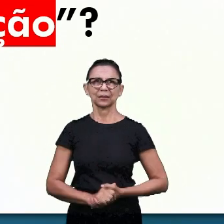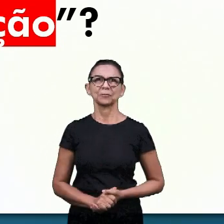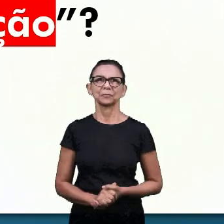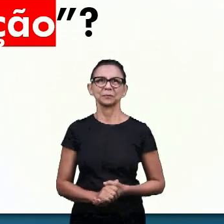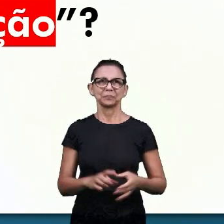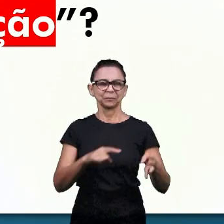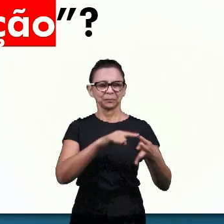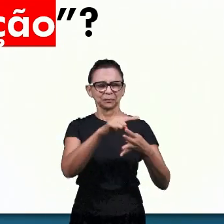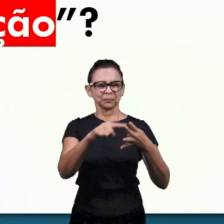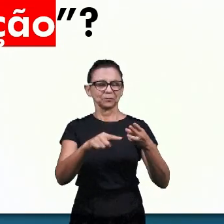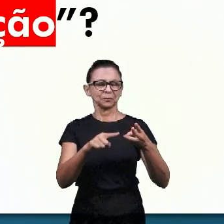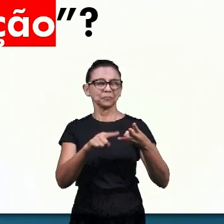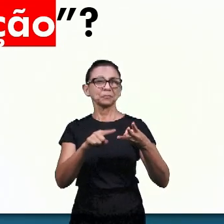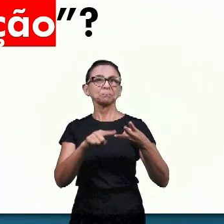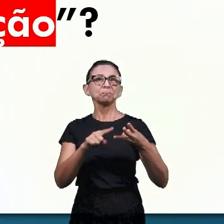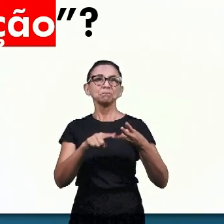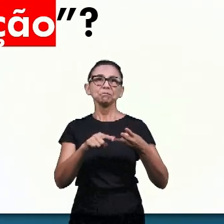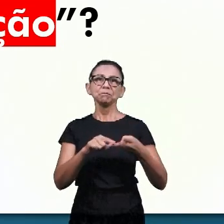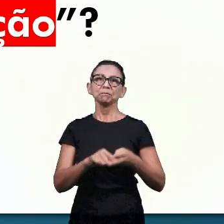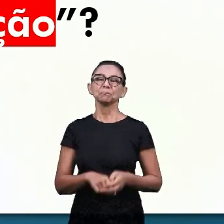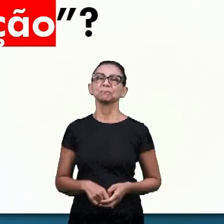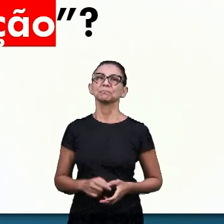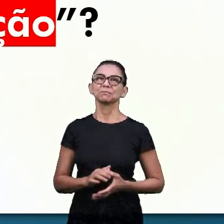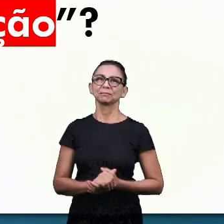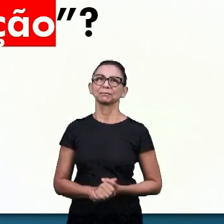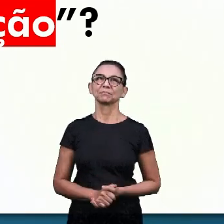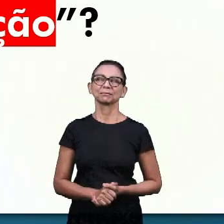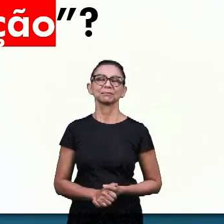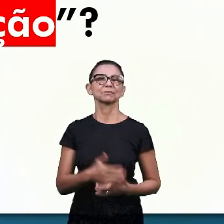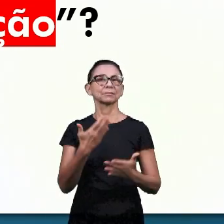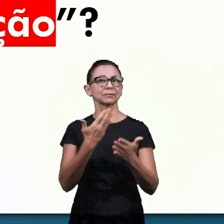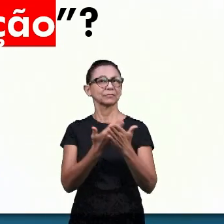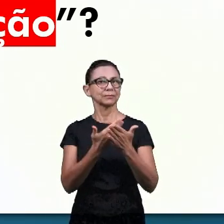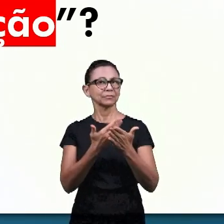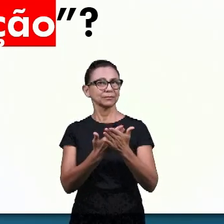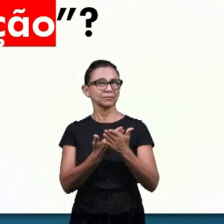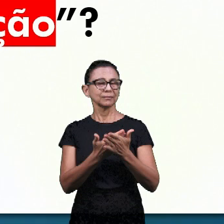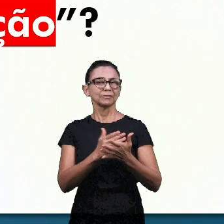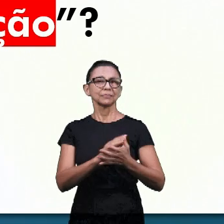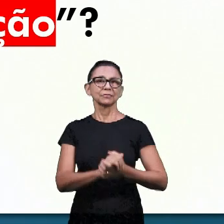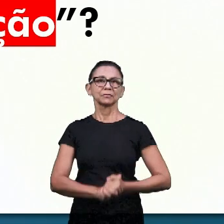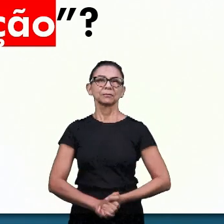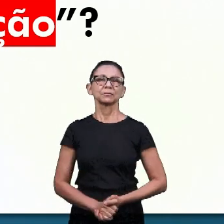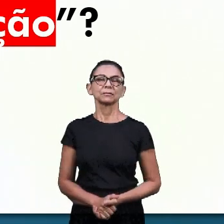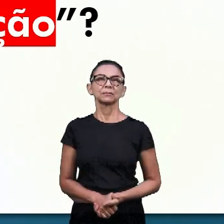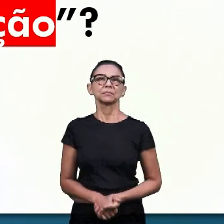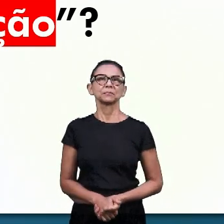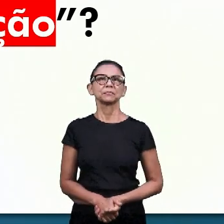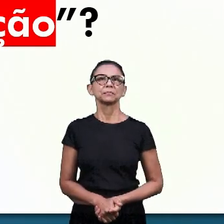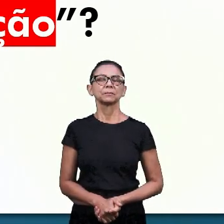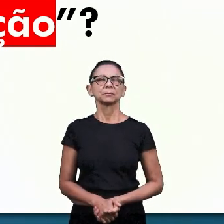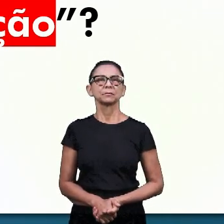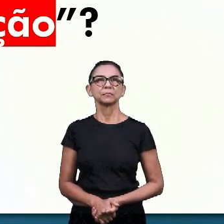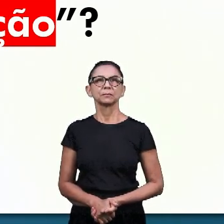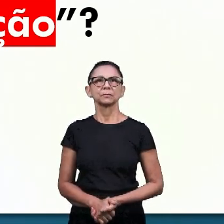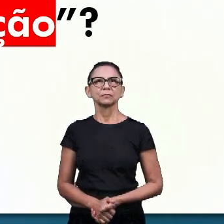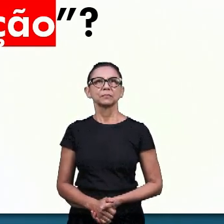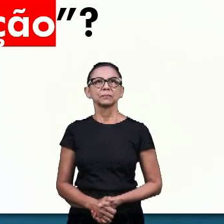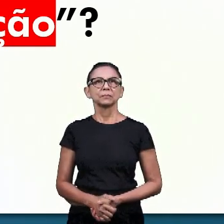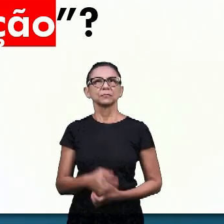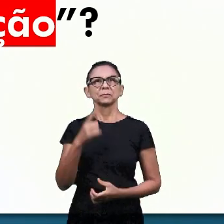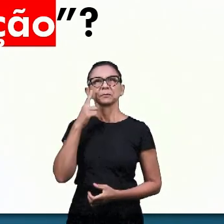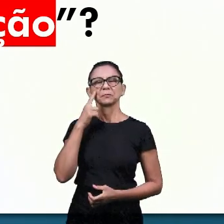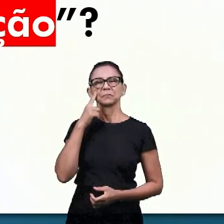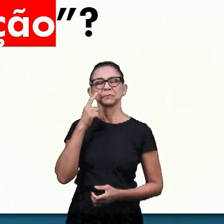l'étude de la doctrine de sanctification, et nous allons donc étudier, en commençant par la première question, 1 Pierre, chapitre 1, verset